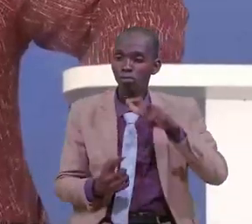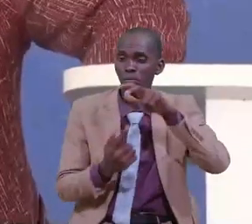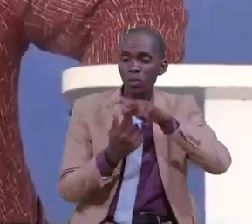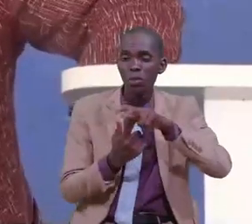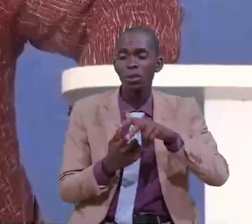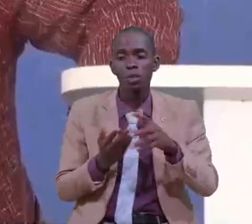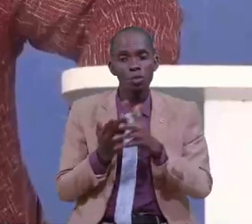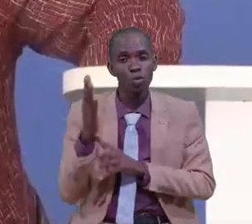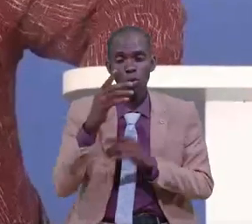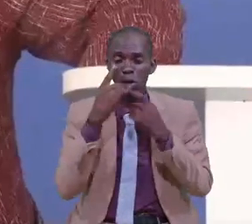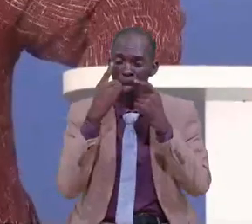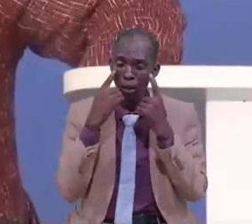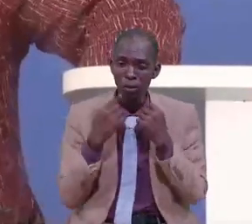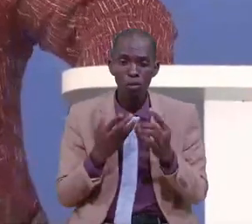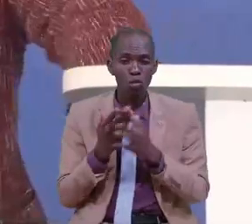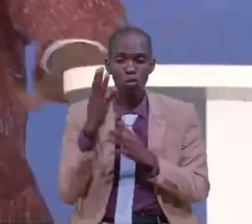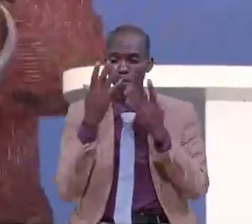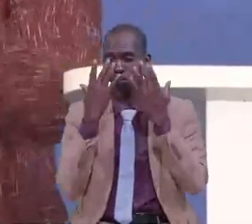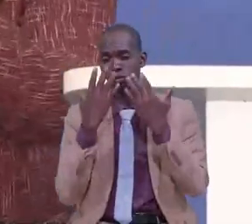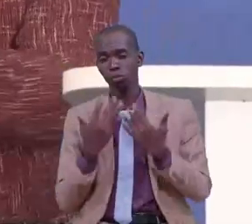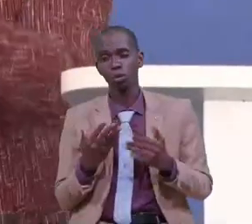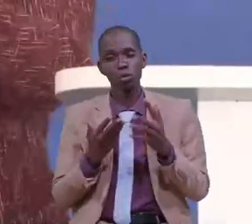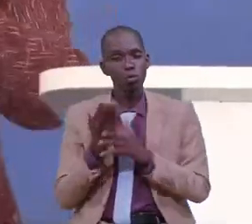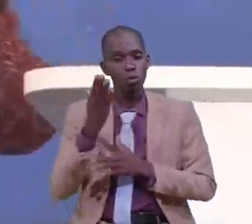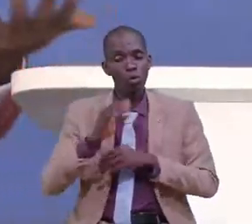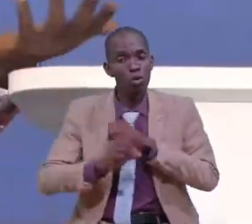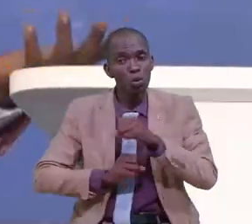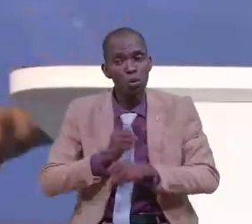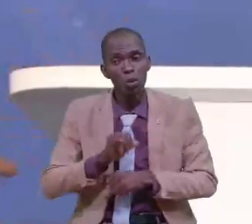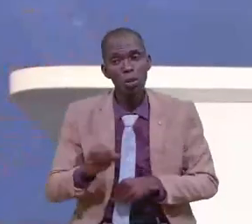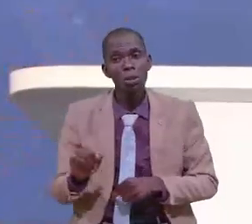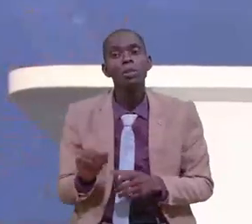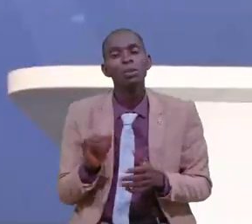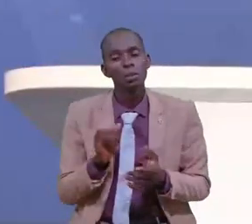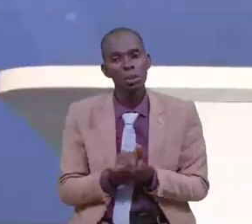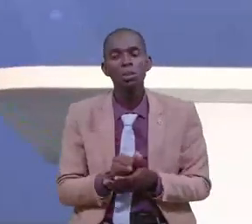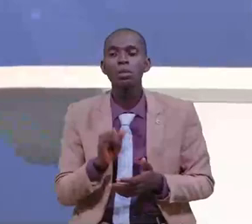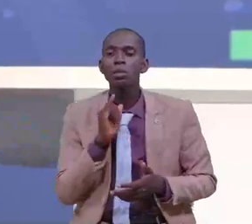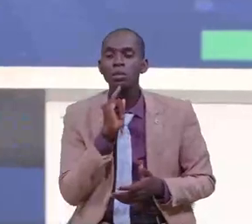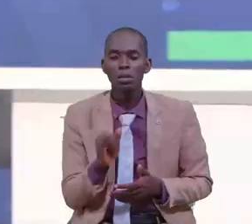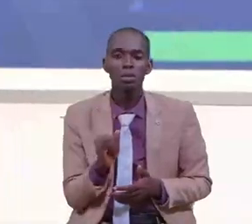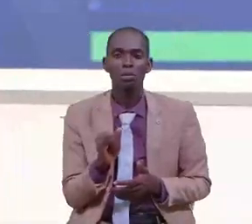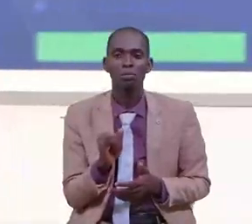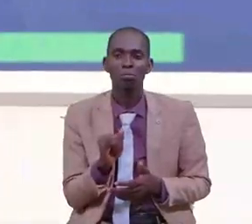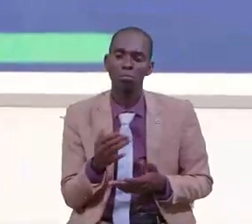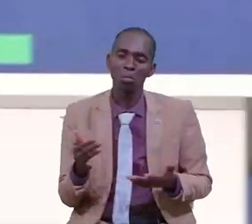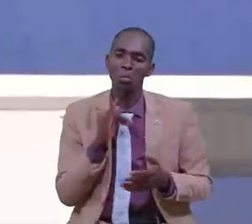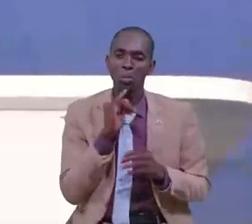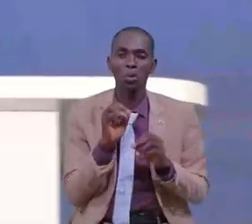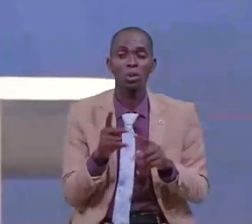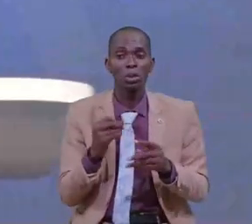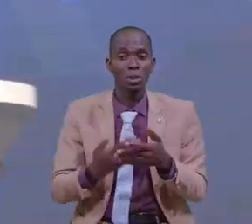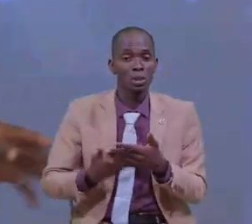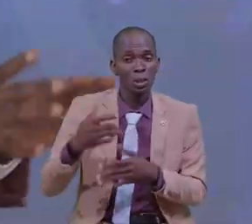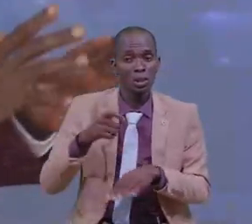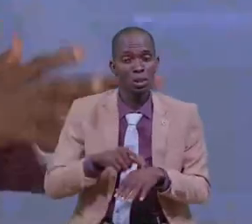ta destinée, ton championnat futur à travers les larmes, à travers la tristesse et la souffrance, c'est ce que les champions sont. La prochaine